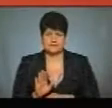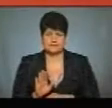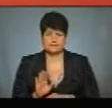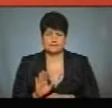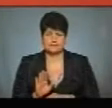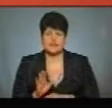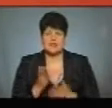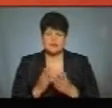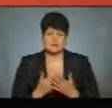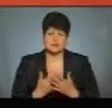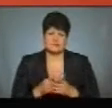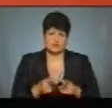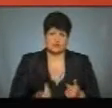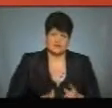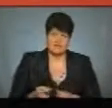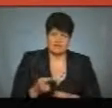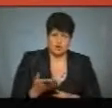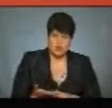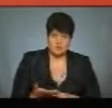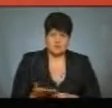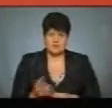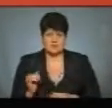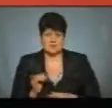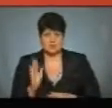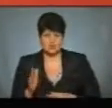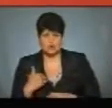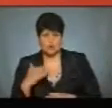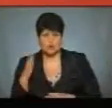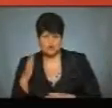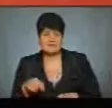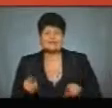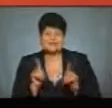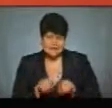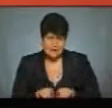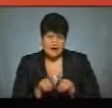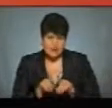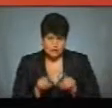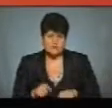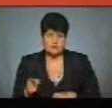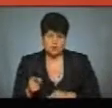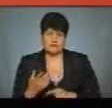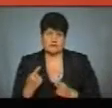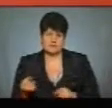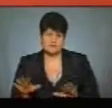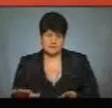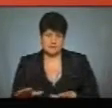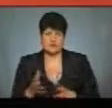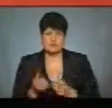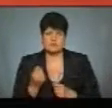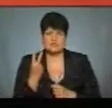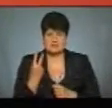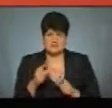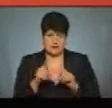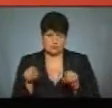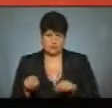точніше, якщо, наприклад, ви проживаєте в Тернополі і ви будете голосувати також в Тернополі, але на іншій дільниці, то тоді ви отримаєте